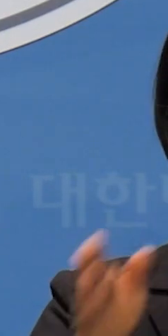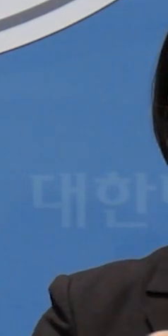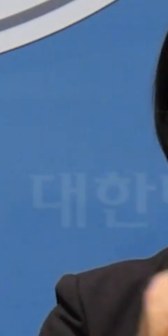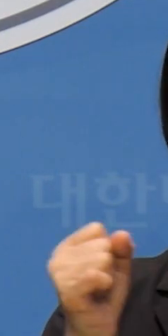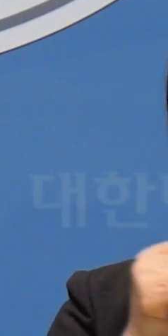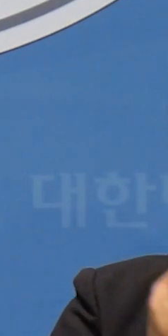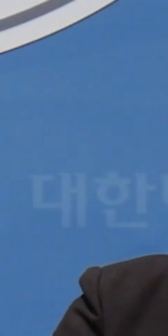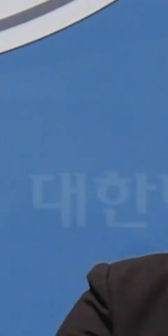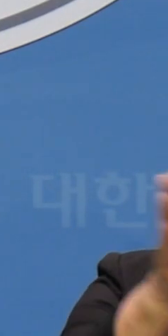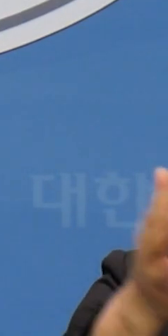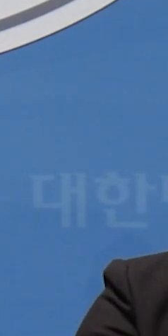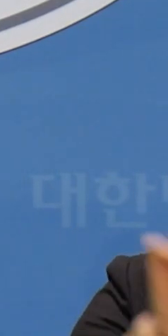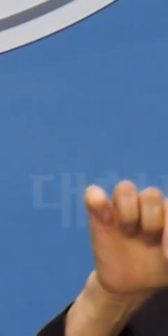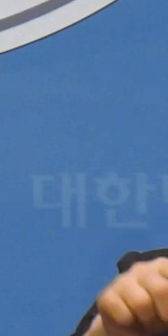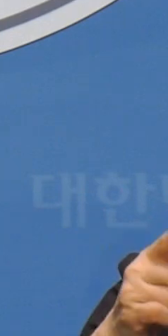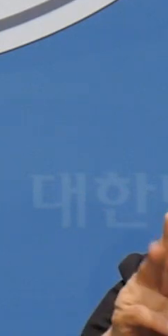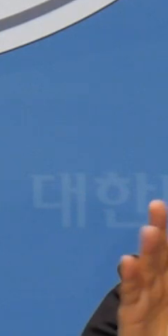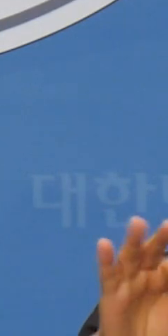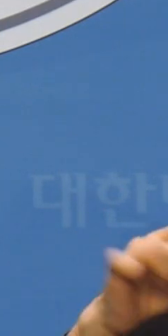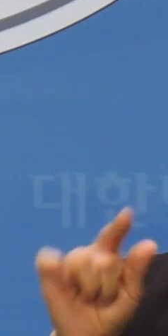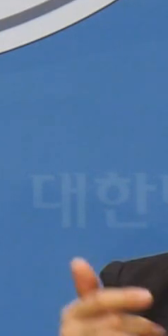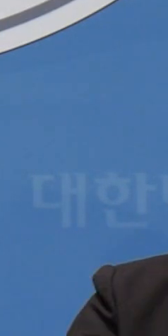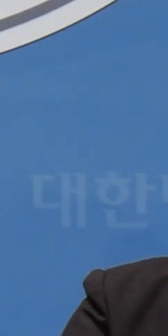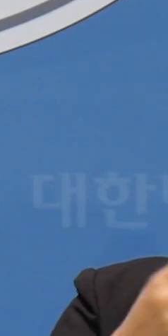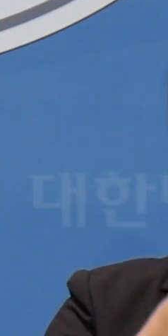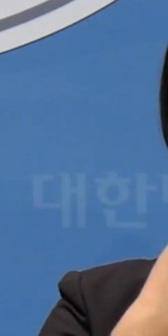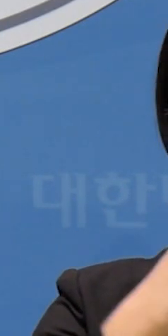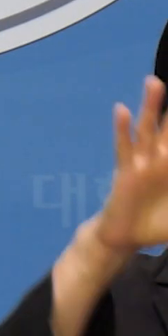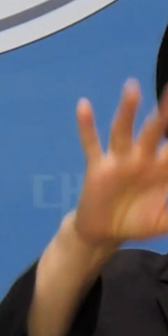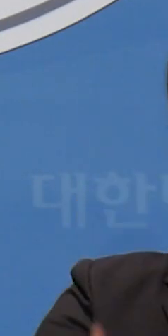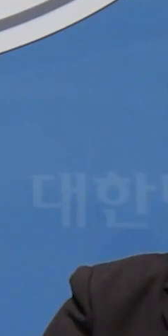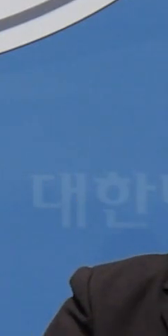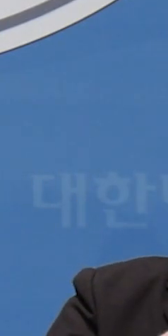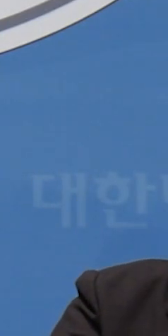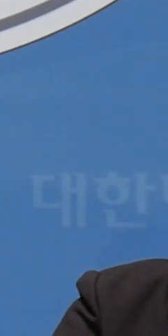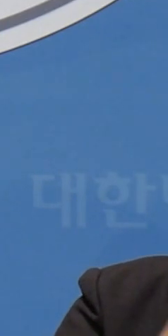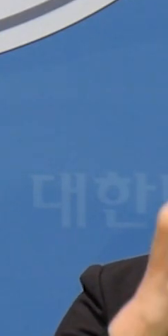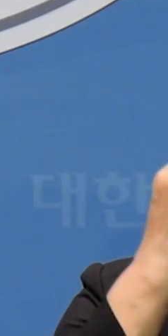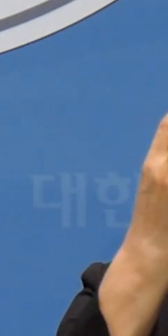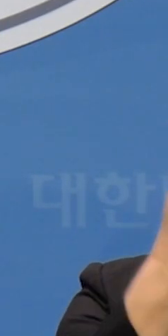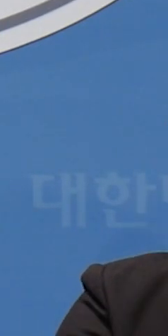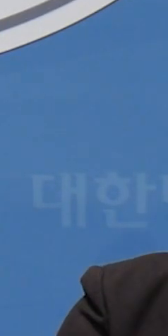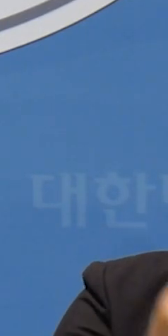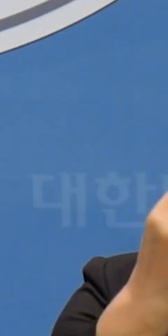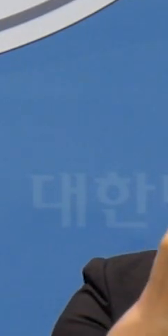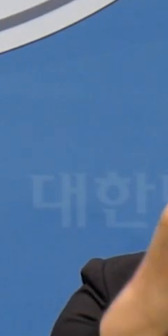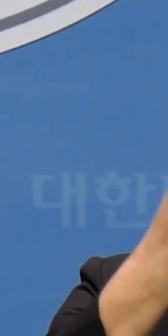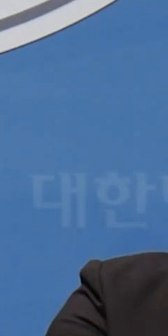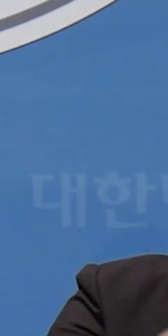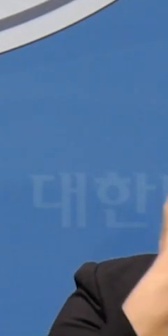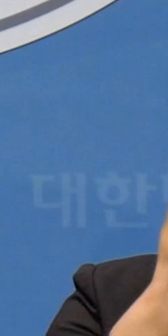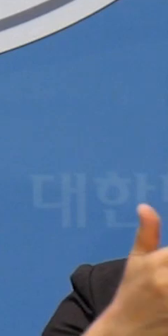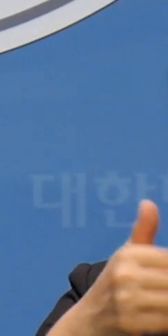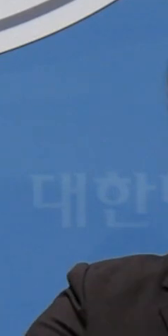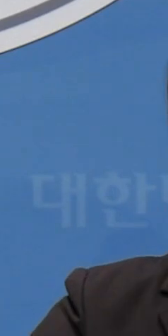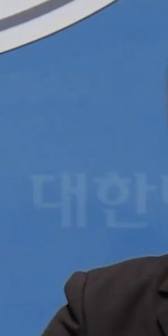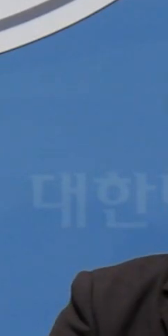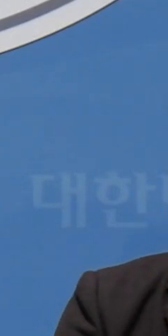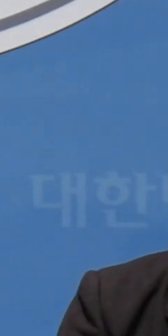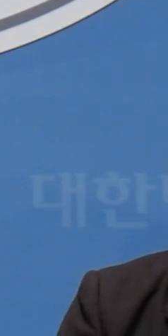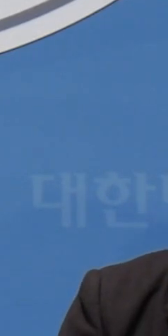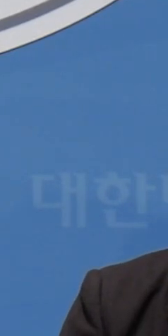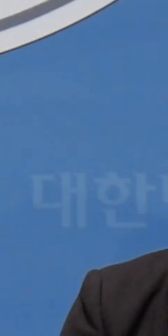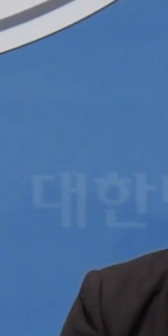북부를 관통하는 경원선 클러스터와 서울의 조화를 통해 새로운 비전을 만들어야 할 때입니다.